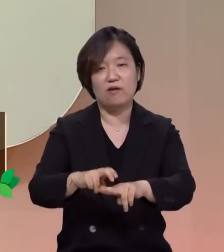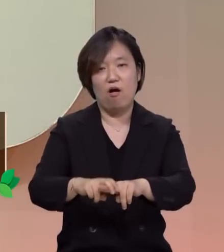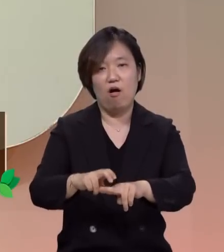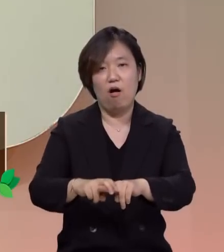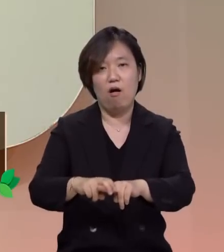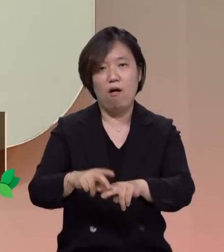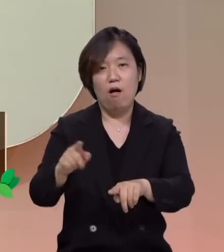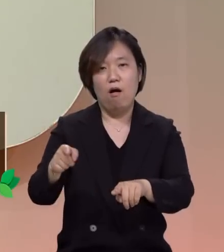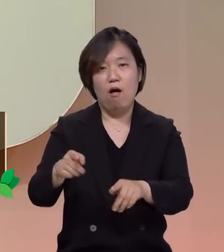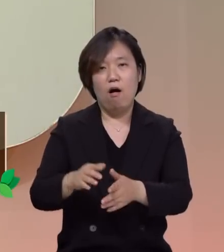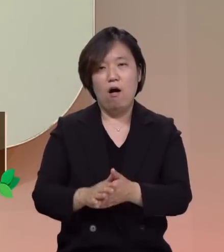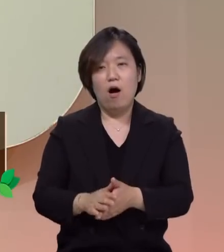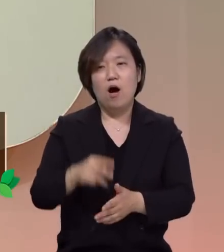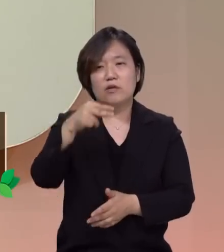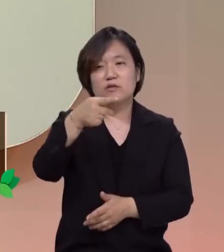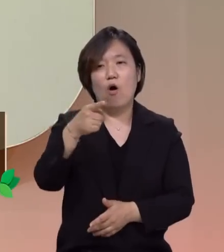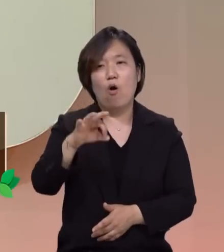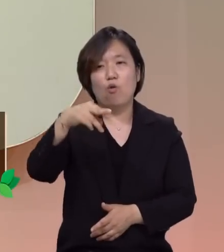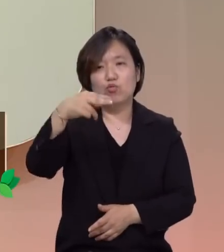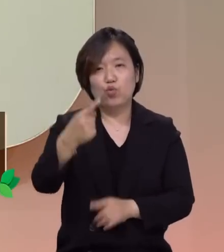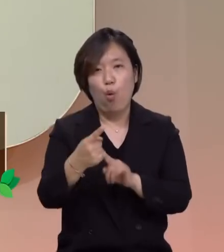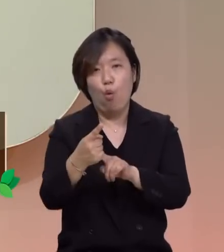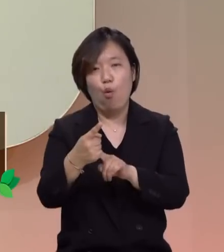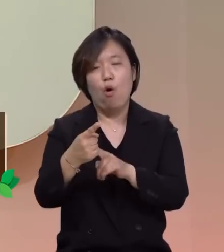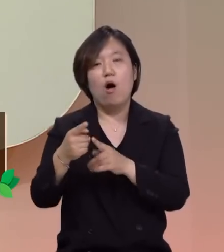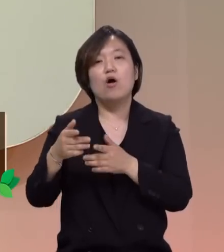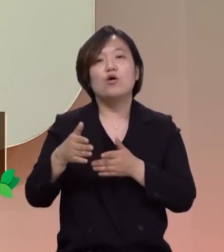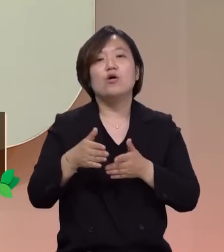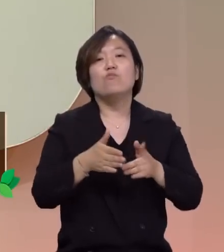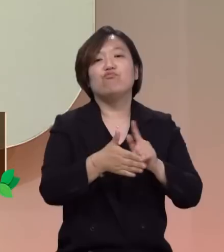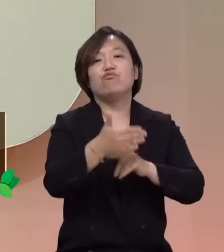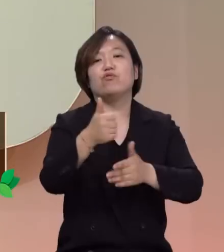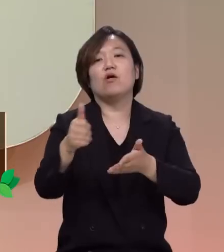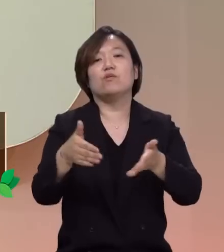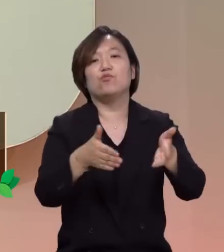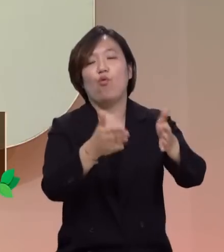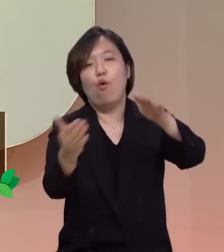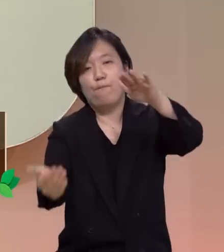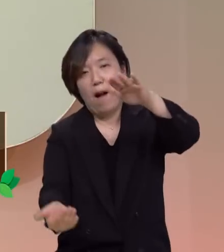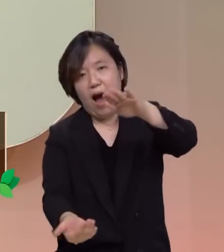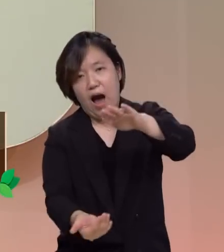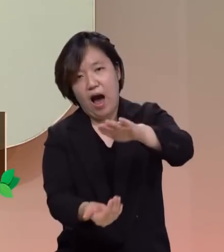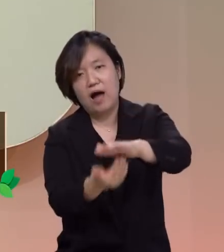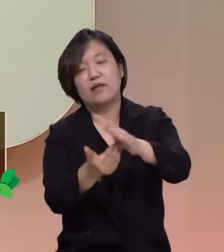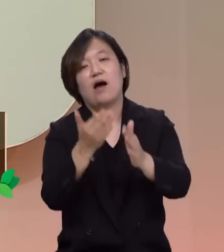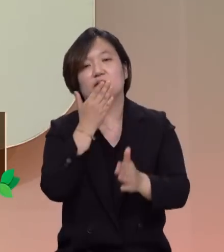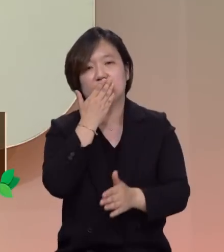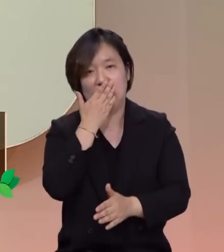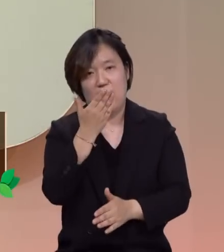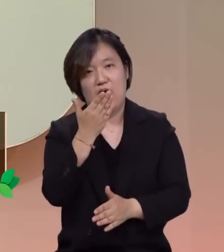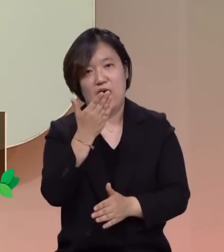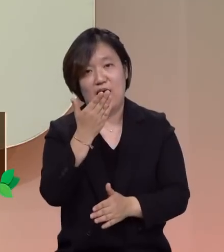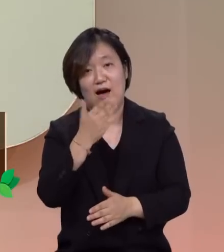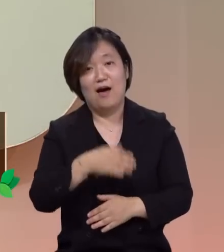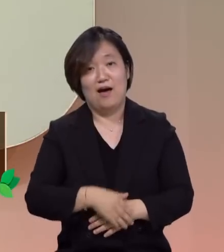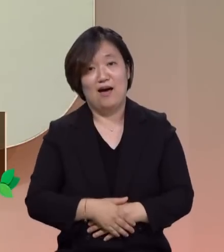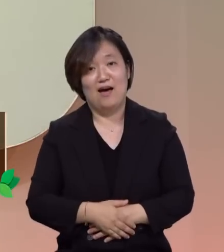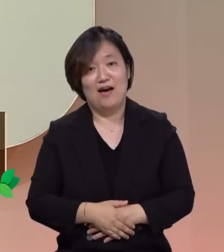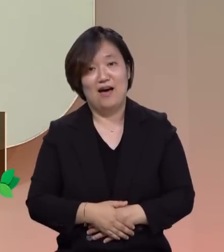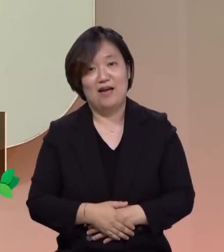항복시키고 성도 도를 완성할 수 있었던 것이다라는 그런